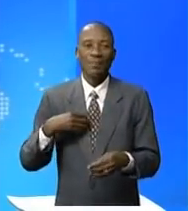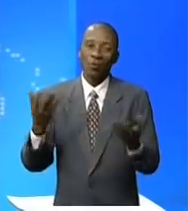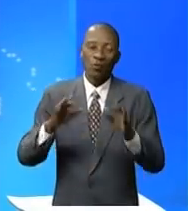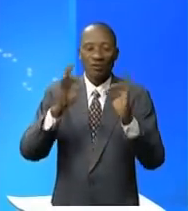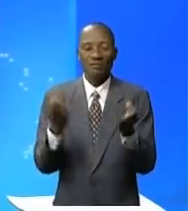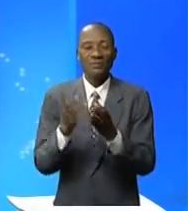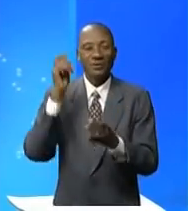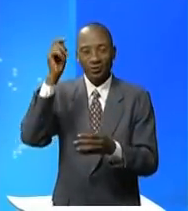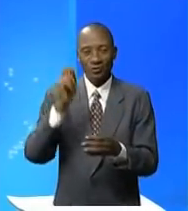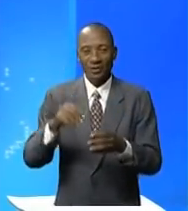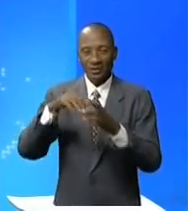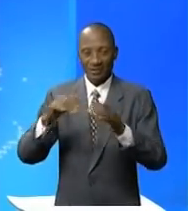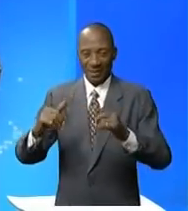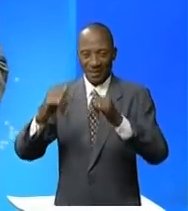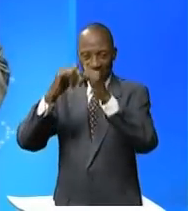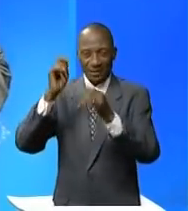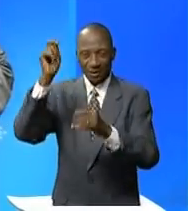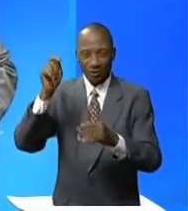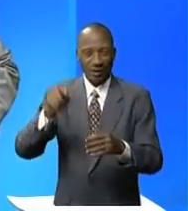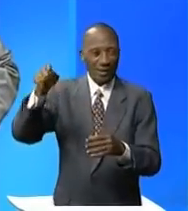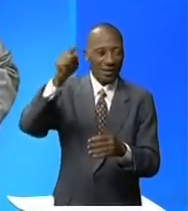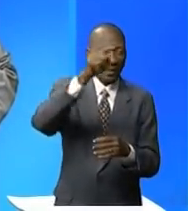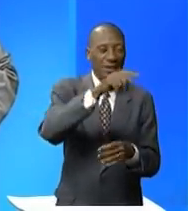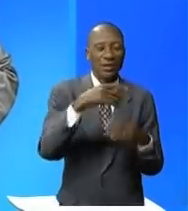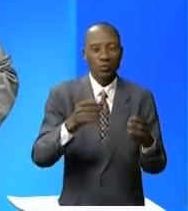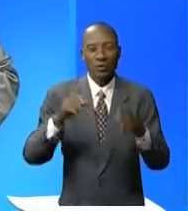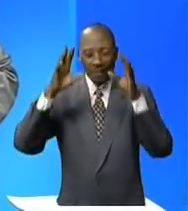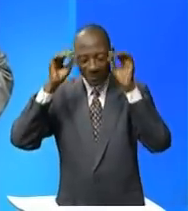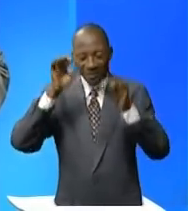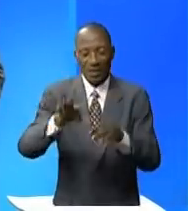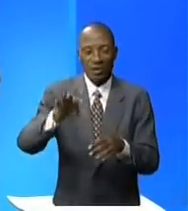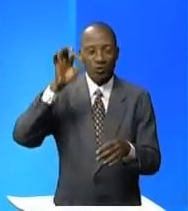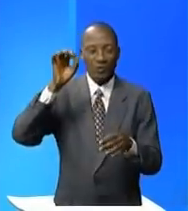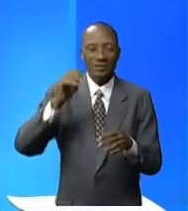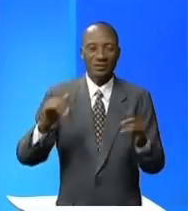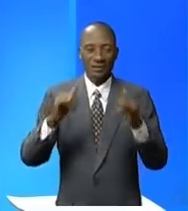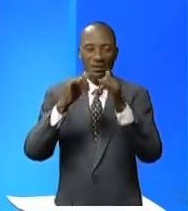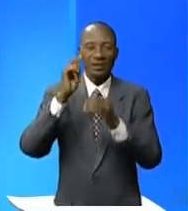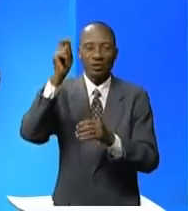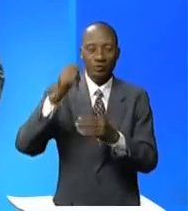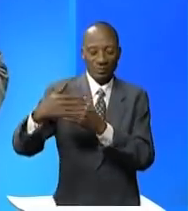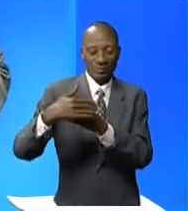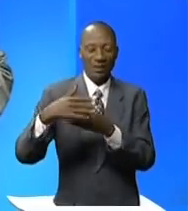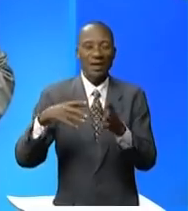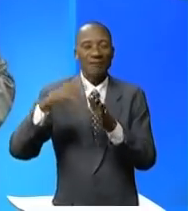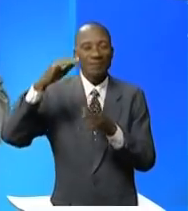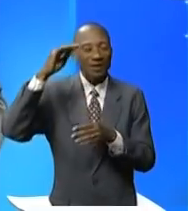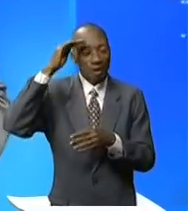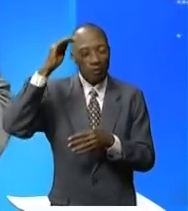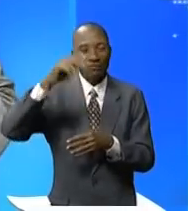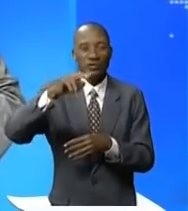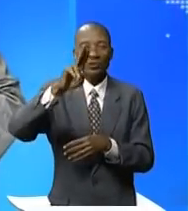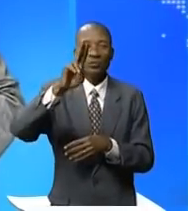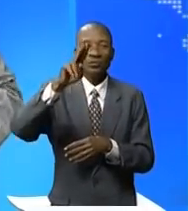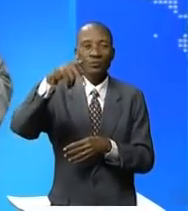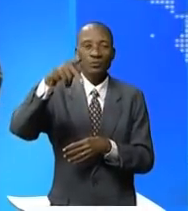moindre frais ces produits agricoles au con-colonel Tchatchi choisi comme compilote. Et c'est encore le président de la République, Félix Antoine Tshisekedi Tshilombo,